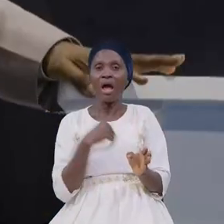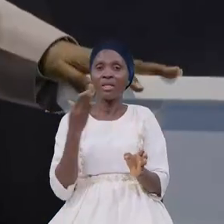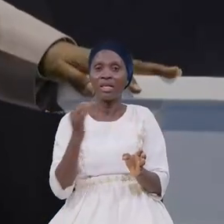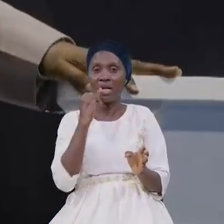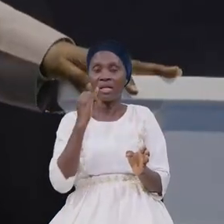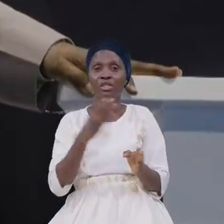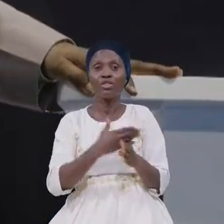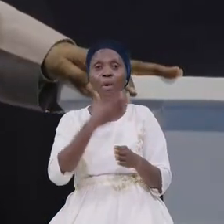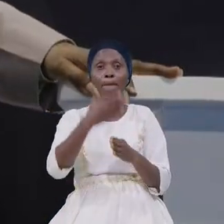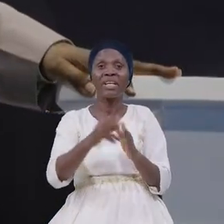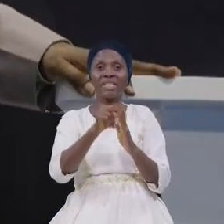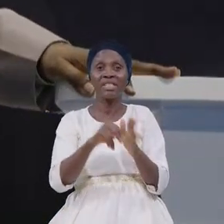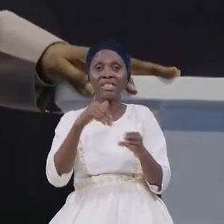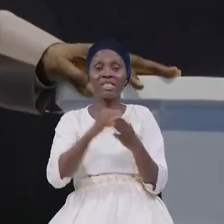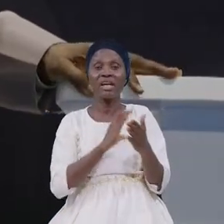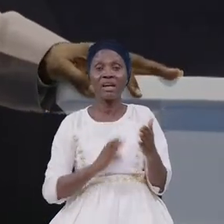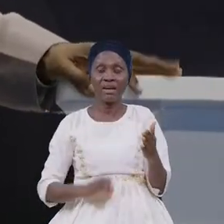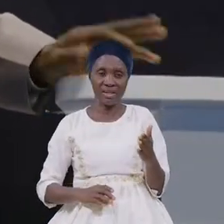Christ. Voyons